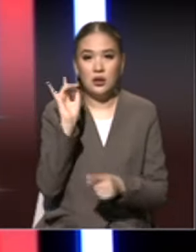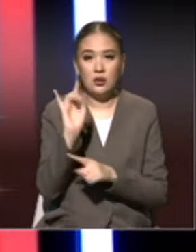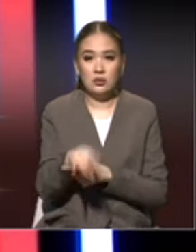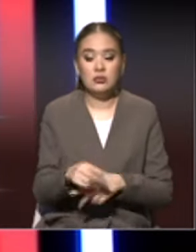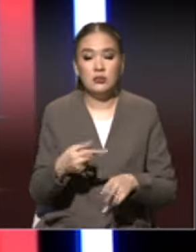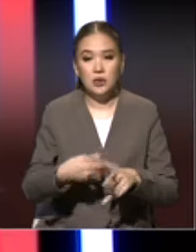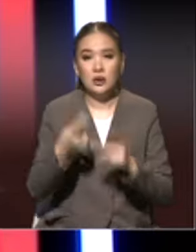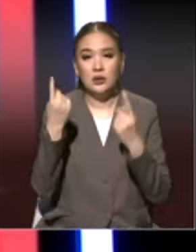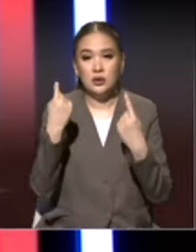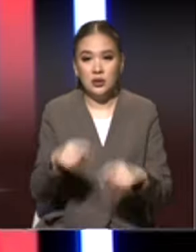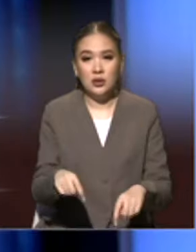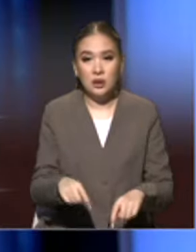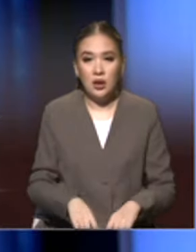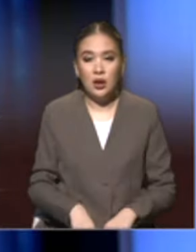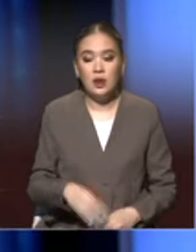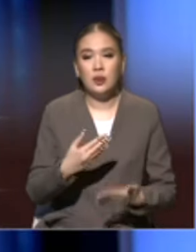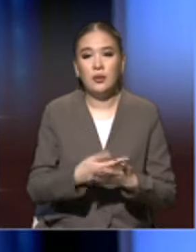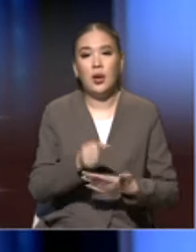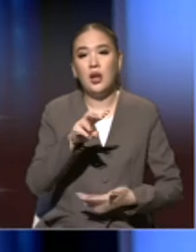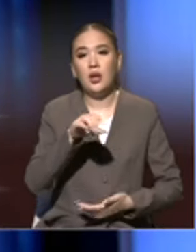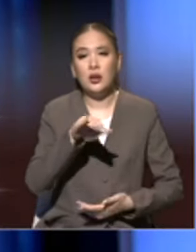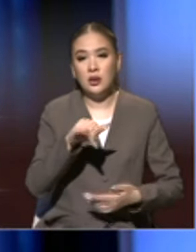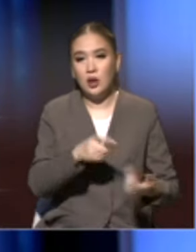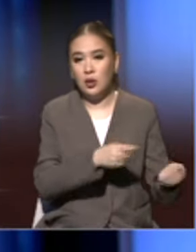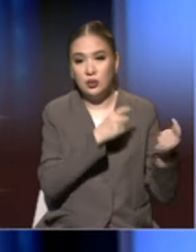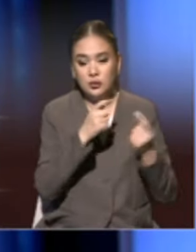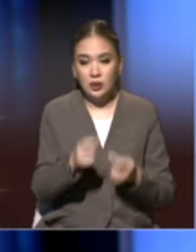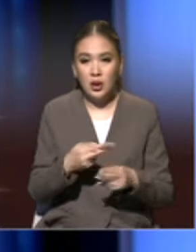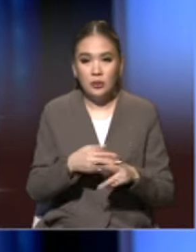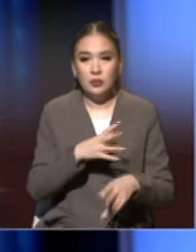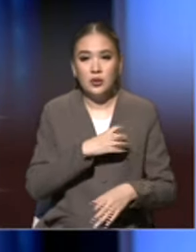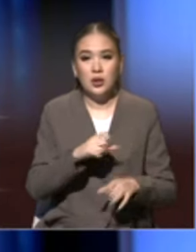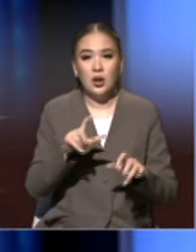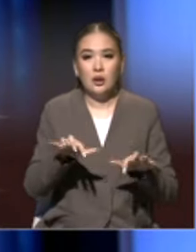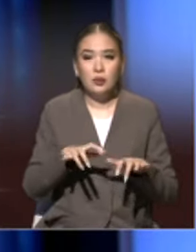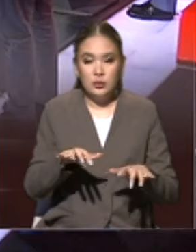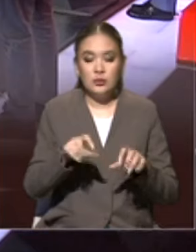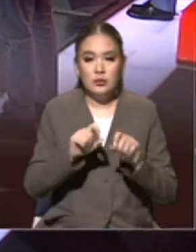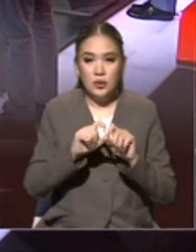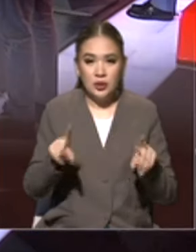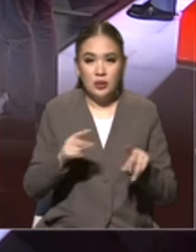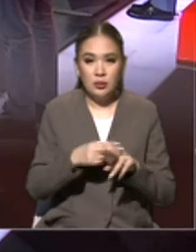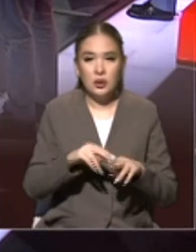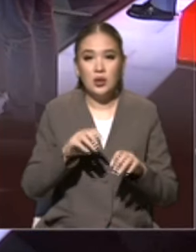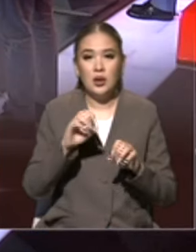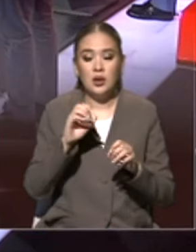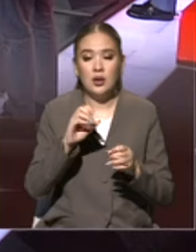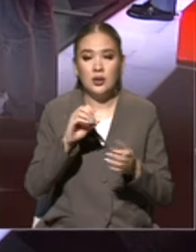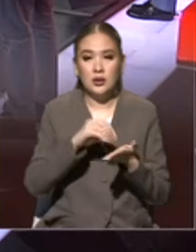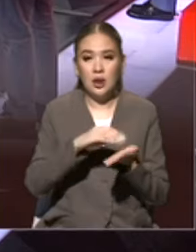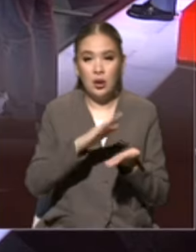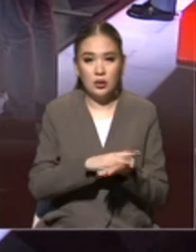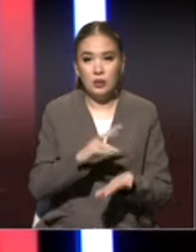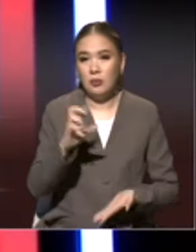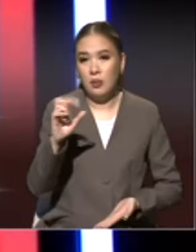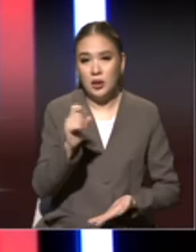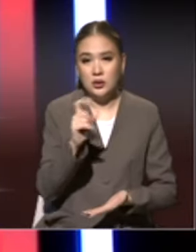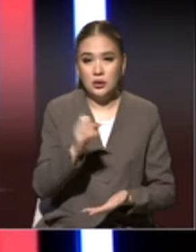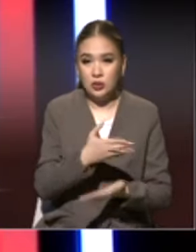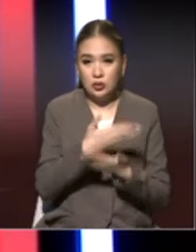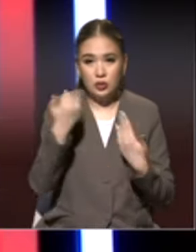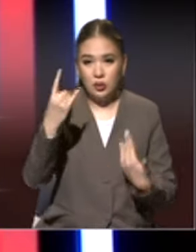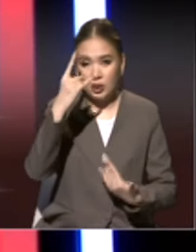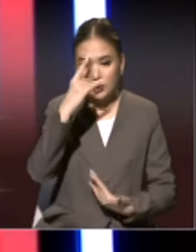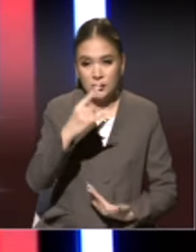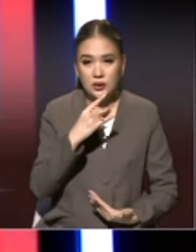өзгертеді. Ал атауы деген сияқты алып келеді, тағы компьютердегі мектептерге ұсынып жатыр. Бірақ оның базасы жоқ, материалдық техникалық базасы Қазақстанда